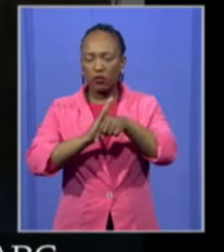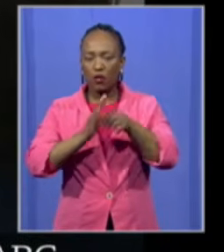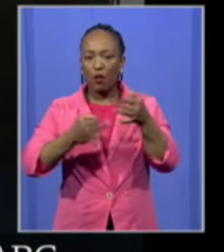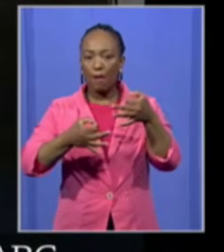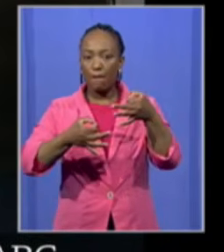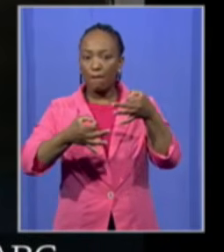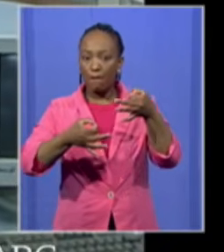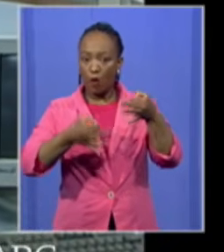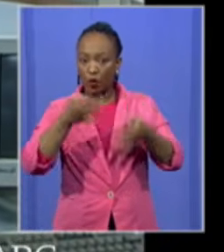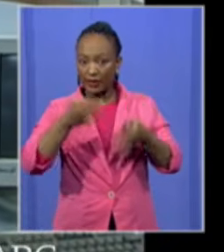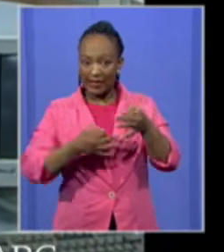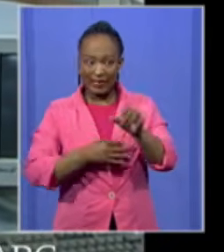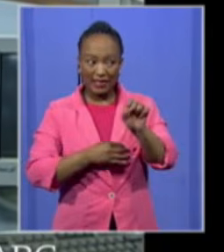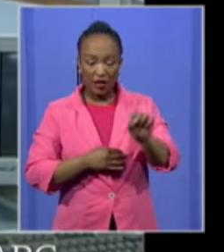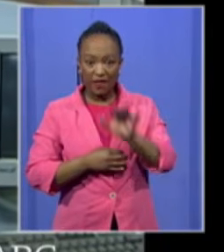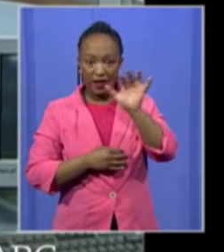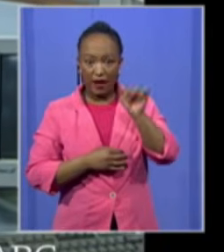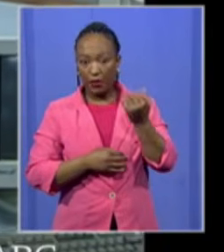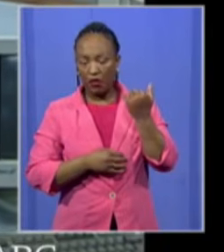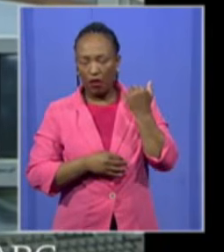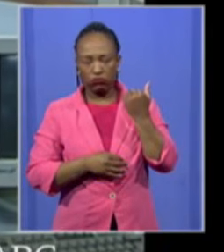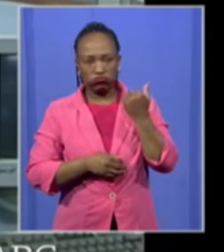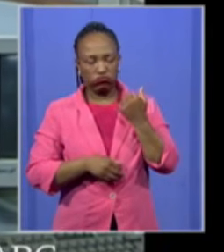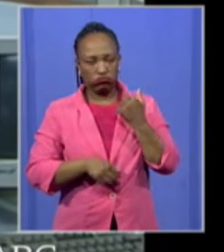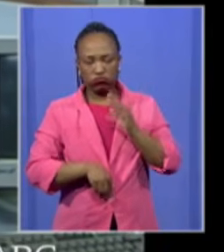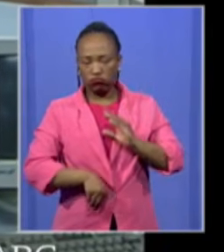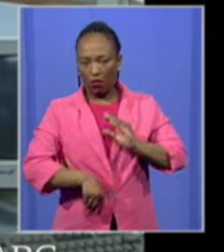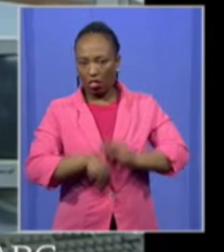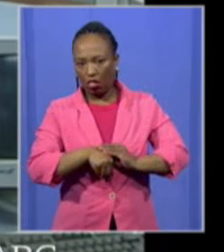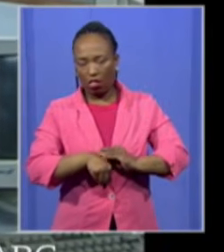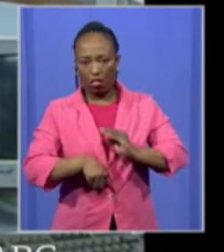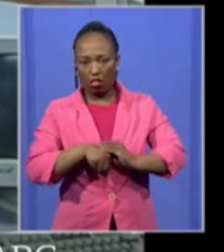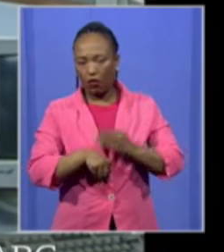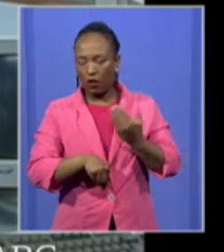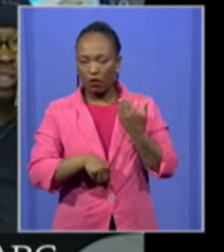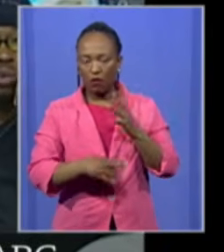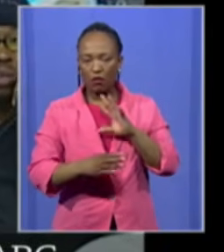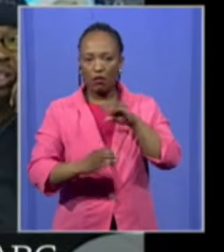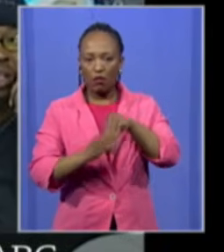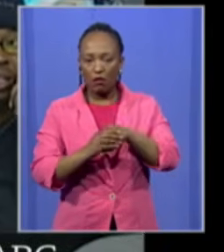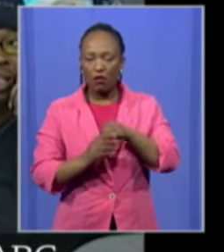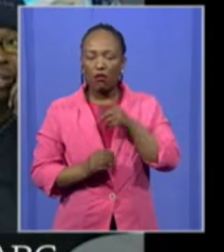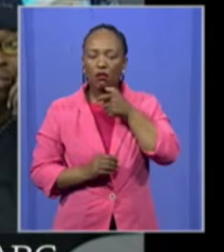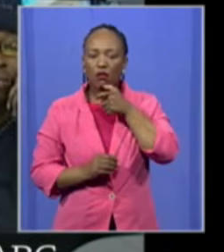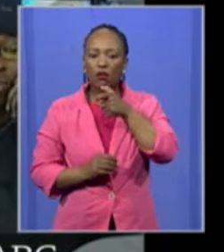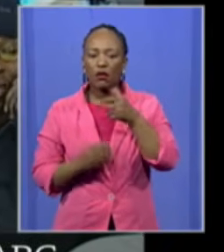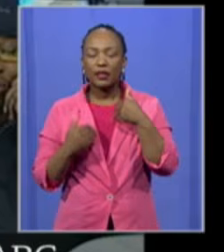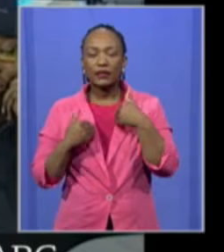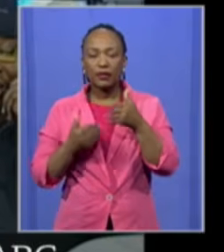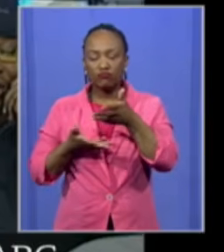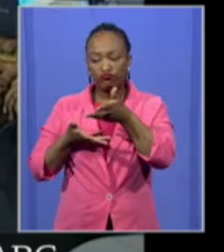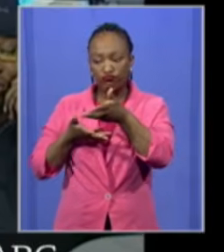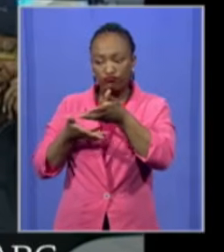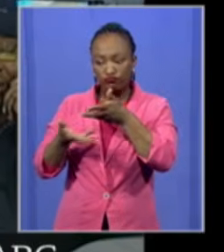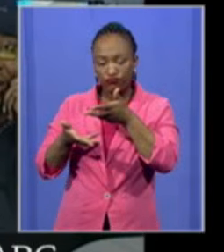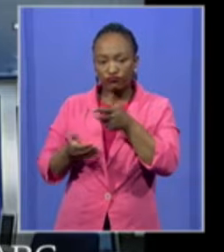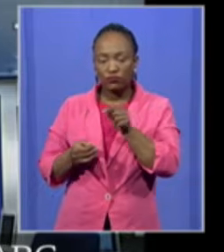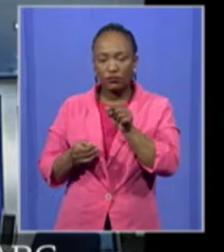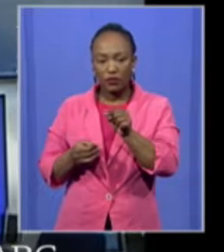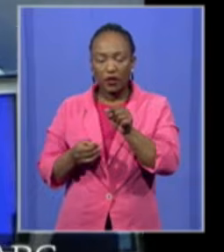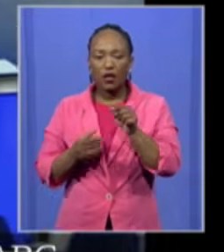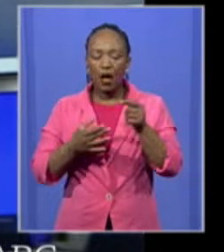dikgathatsong tse ngata holo empa e re hle ke qolle tjena ke santsane ke qala puo ka le wena hore